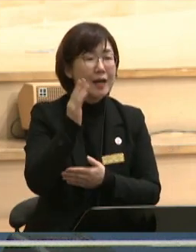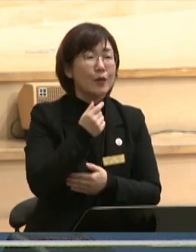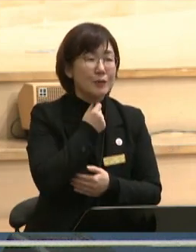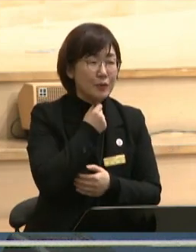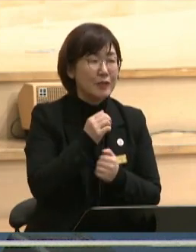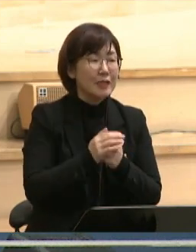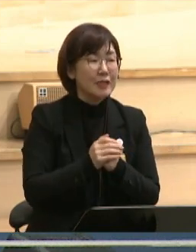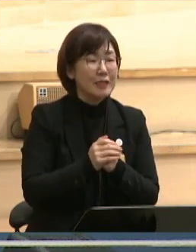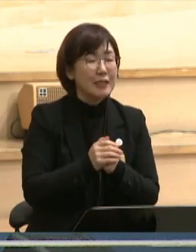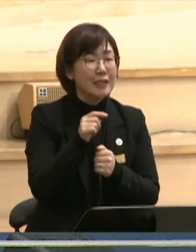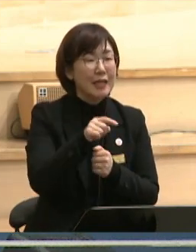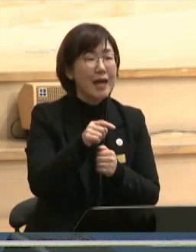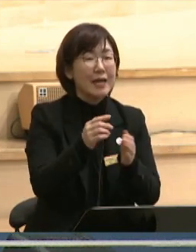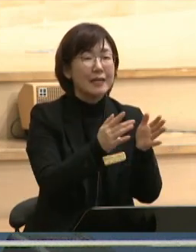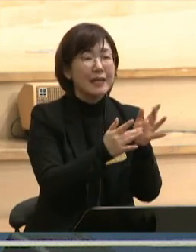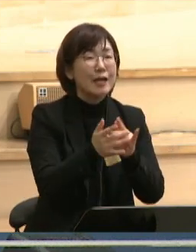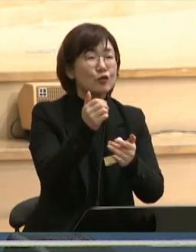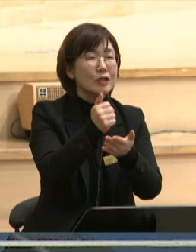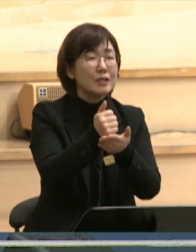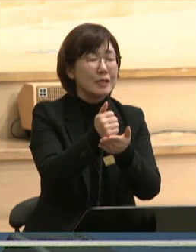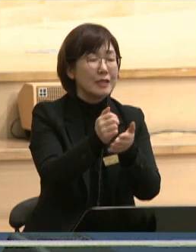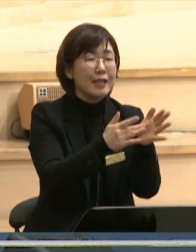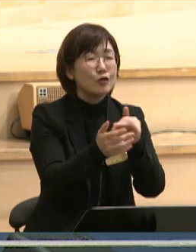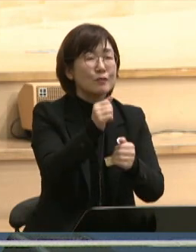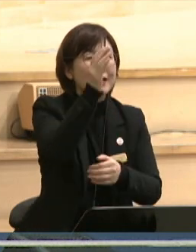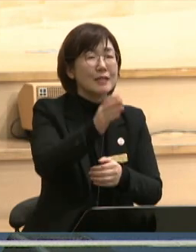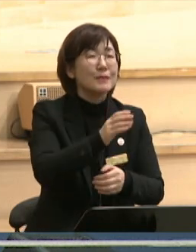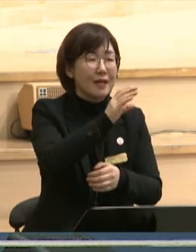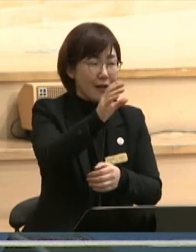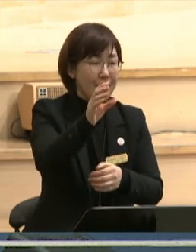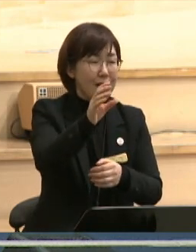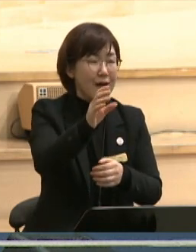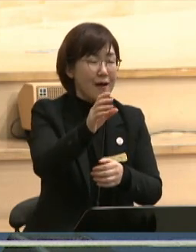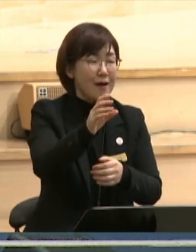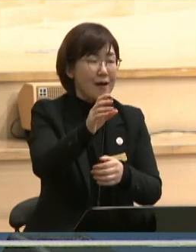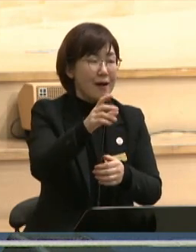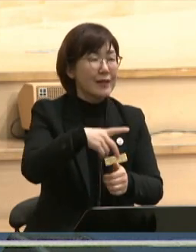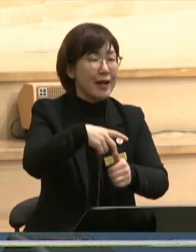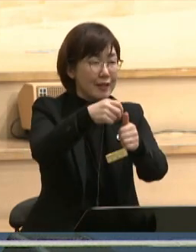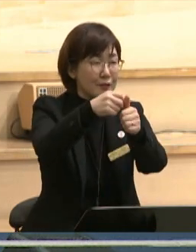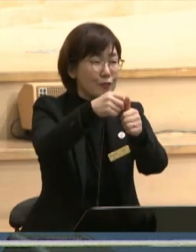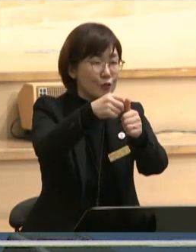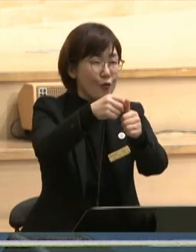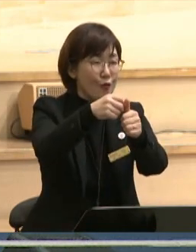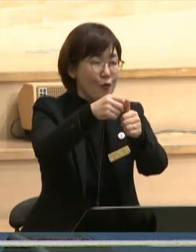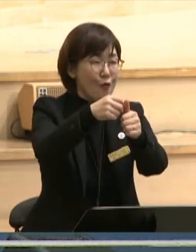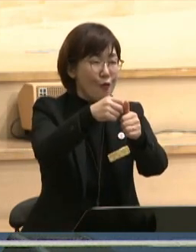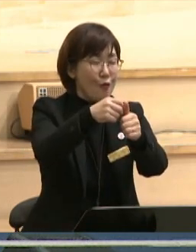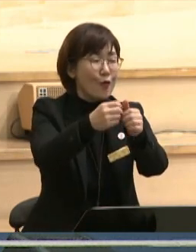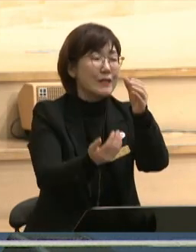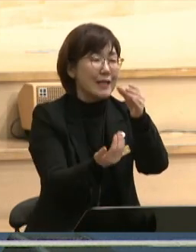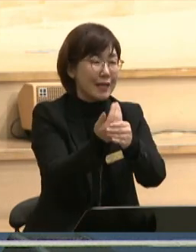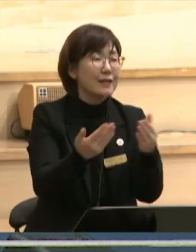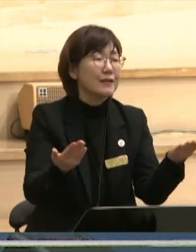이게 다 예수님의 십자가로 이루어진 것입니다 저는 예수님이 너무 좋아요